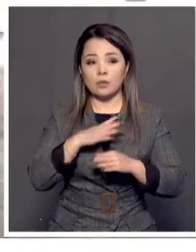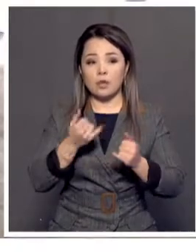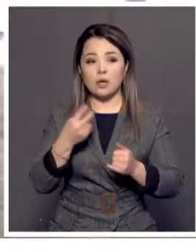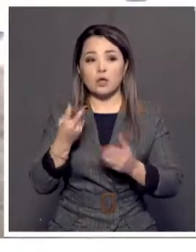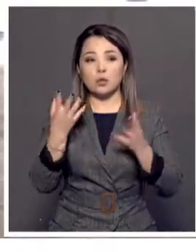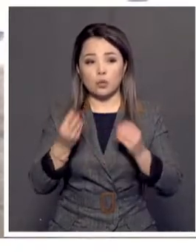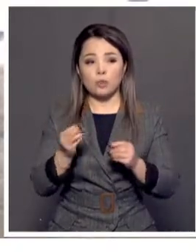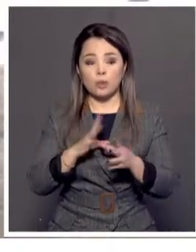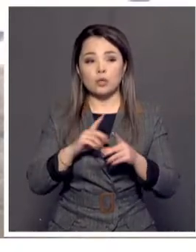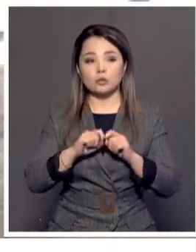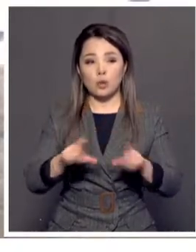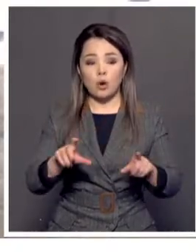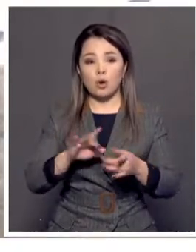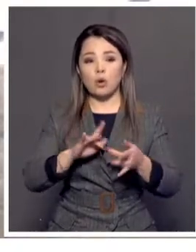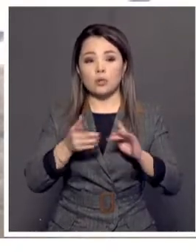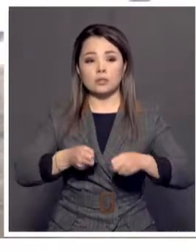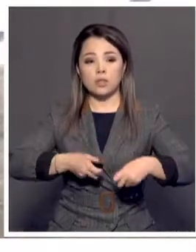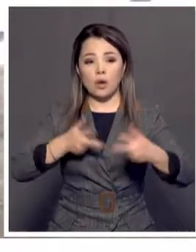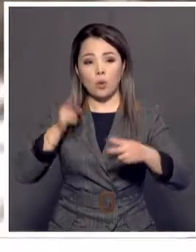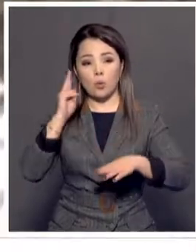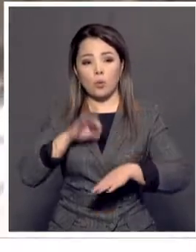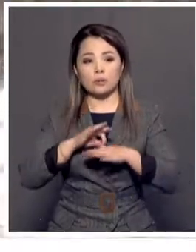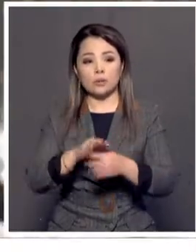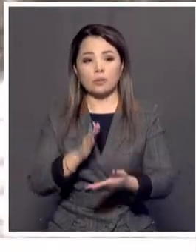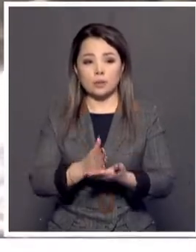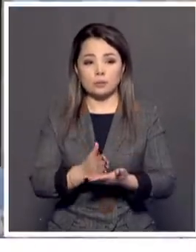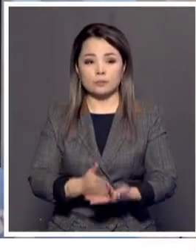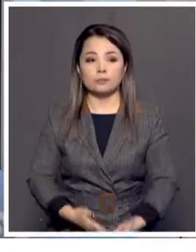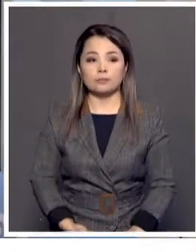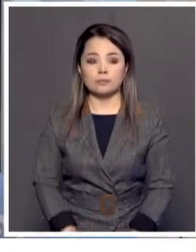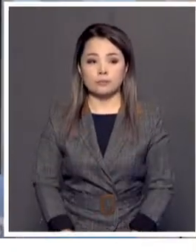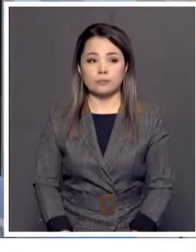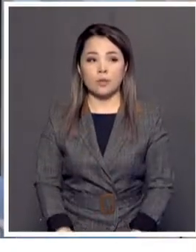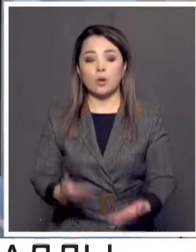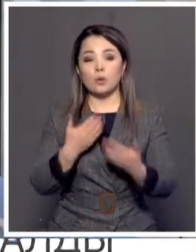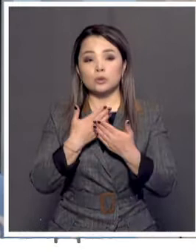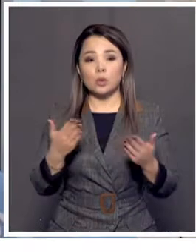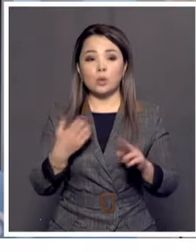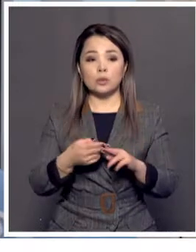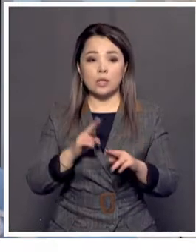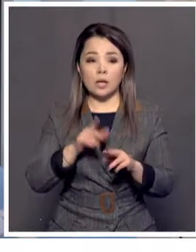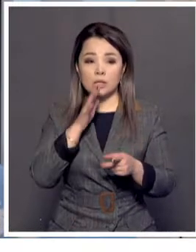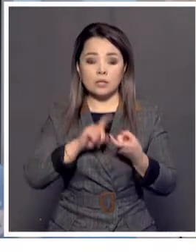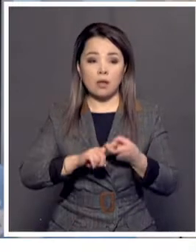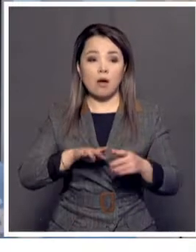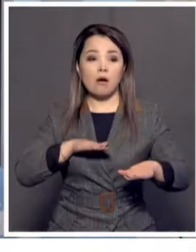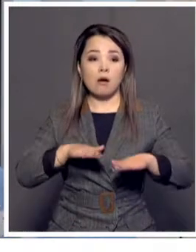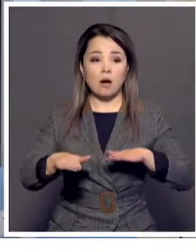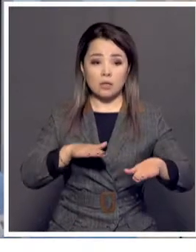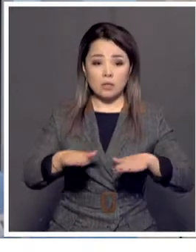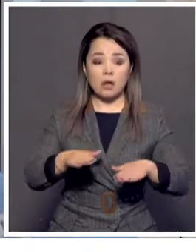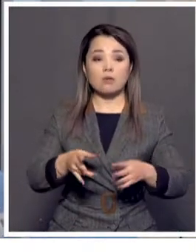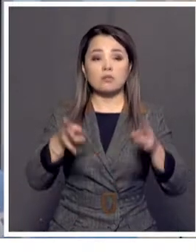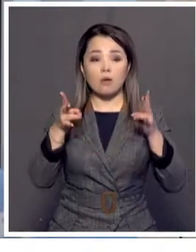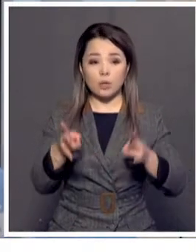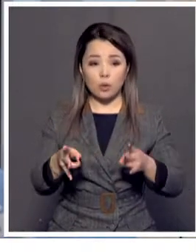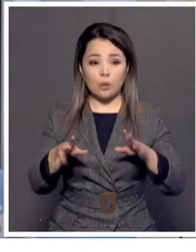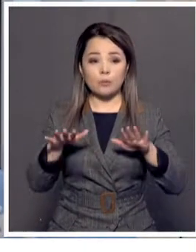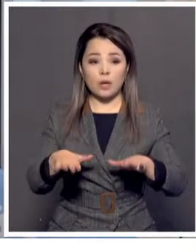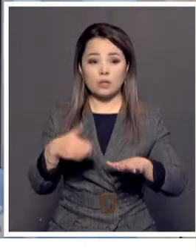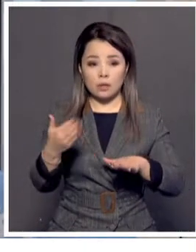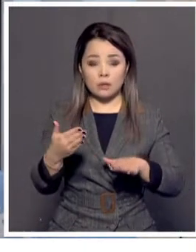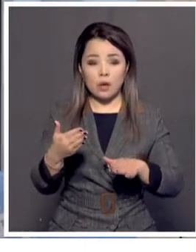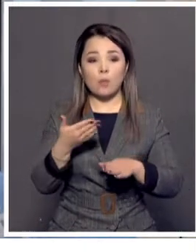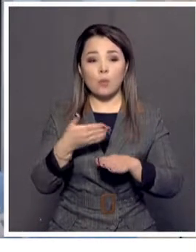күн қатарынан мектептер онлайн оқып жатыр. Соңғы кездегі көк тайғаққа байланысты